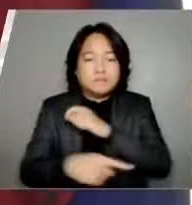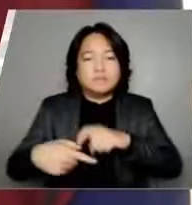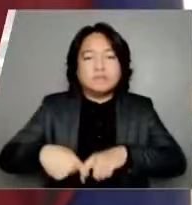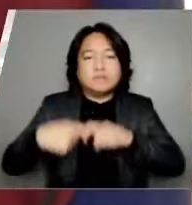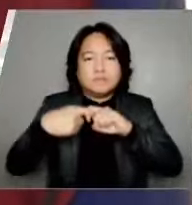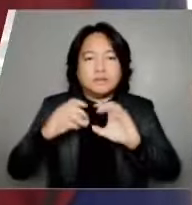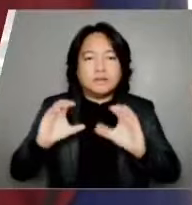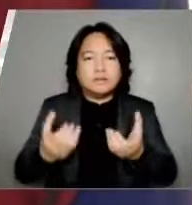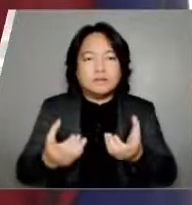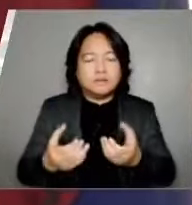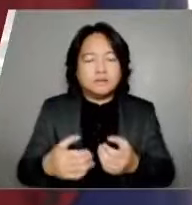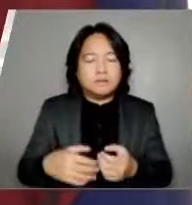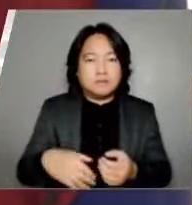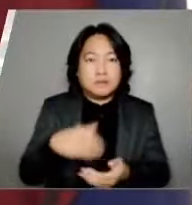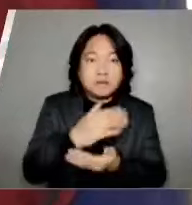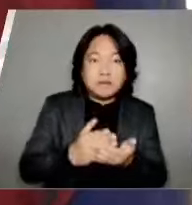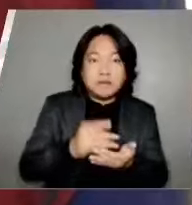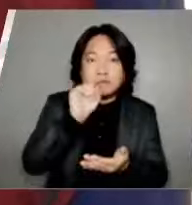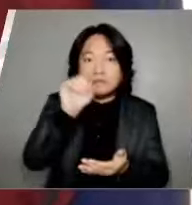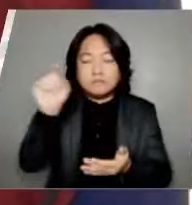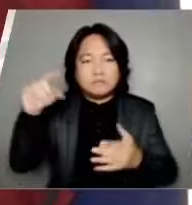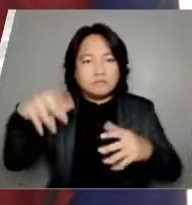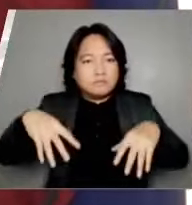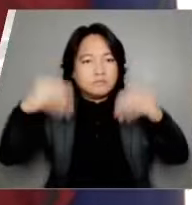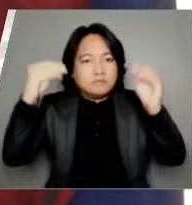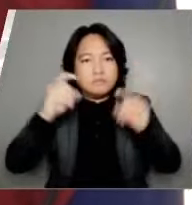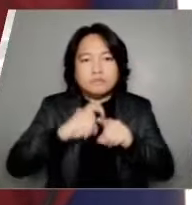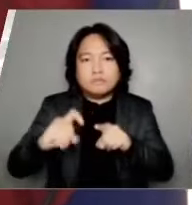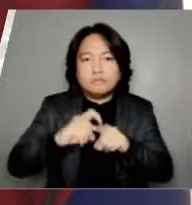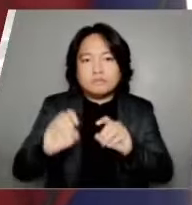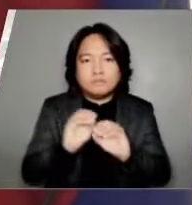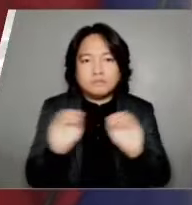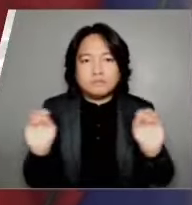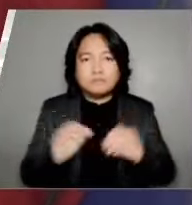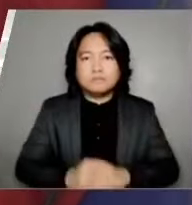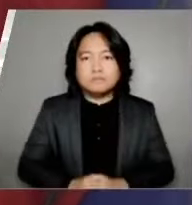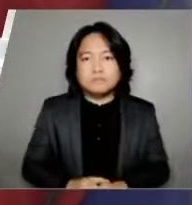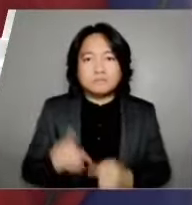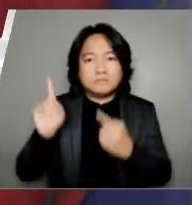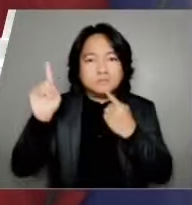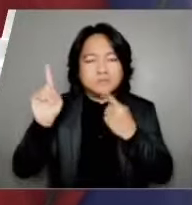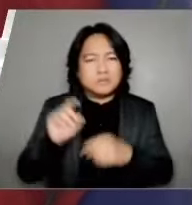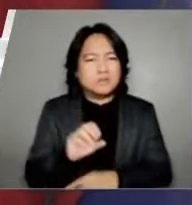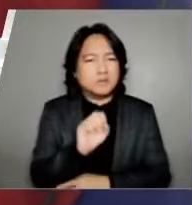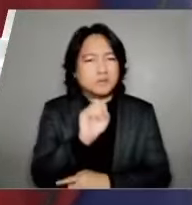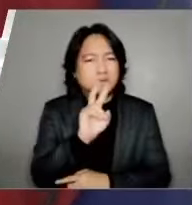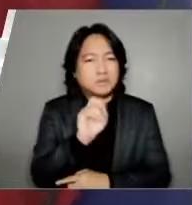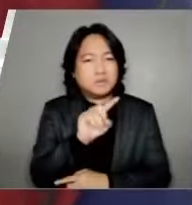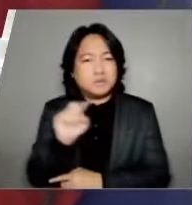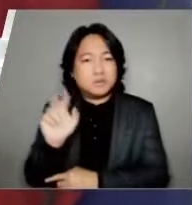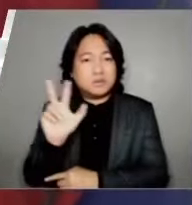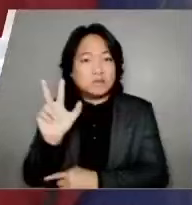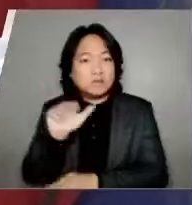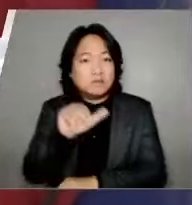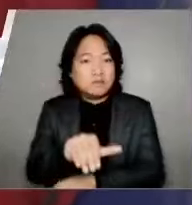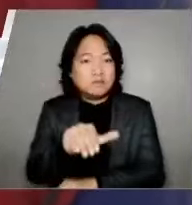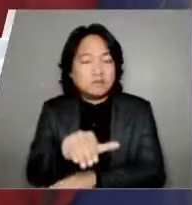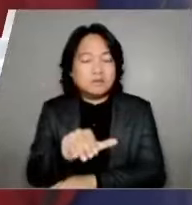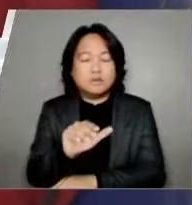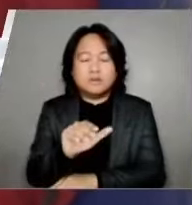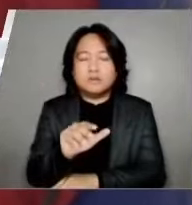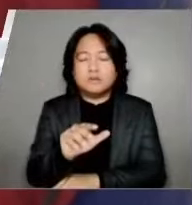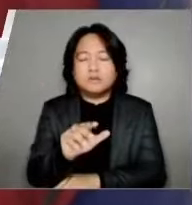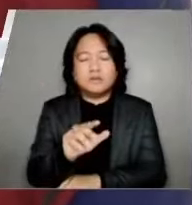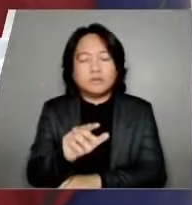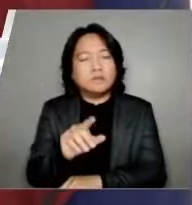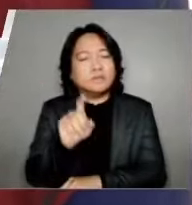Lalong-lalo na po sa kasagsagan ng init sa tanghali, no? Yung in between 12 to 3 or minsan up to 4 in the afternoon, as much as possible ay manatili